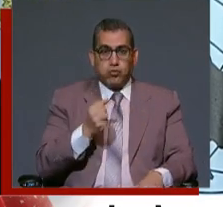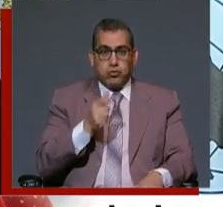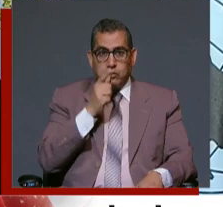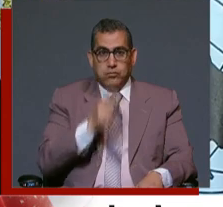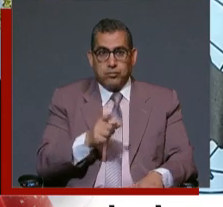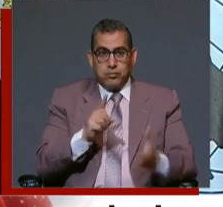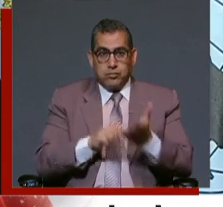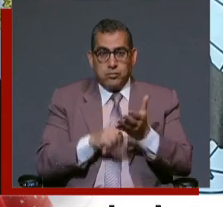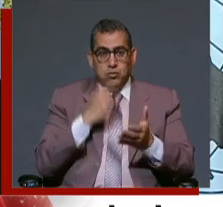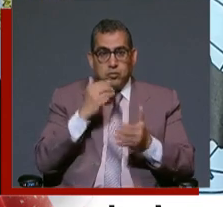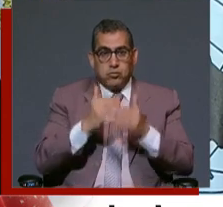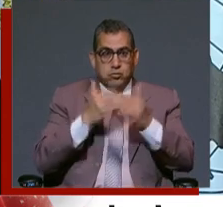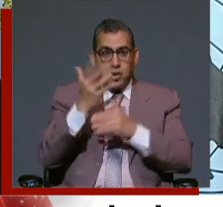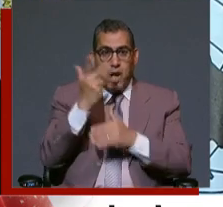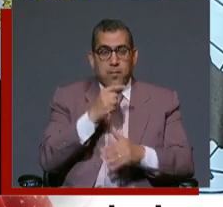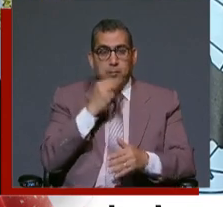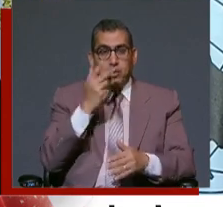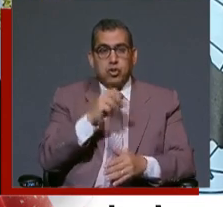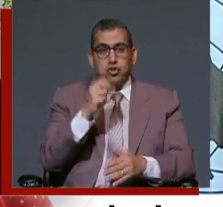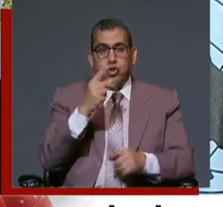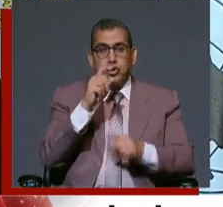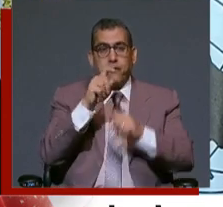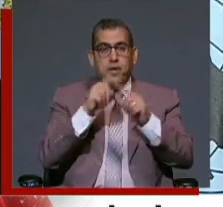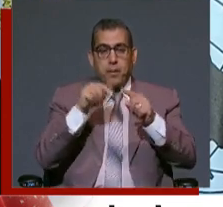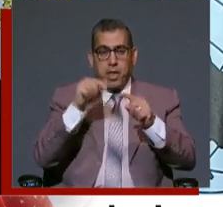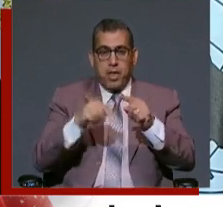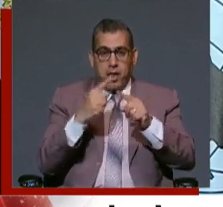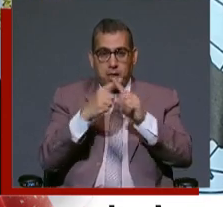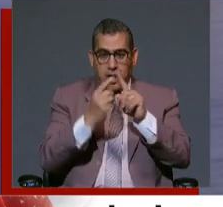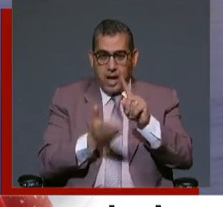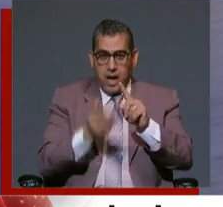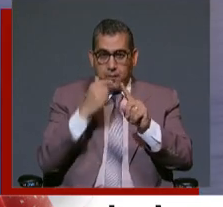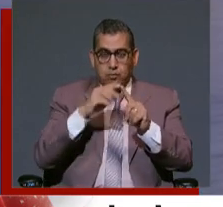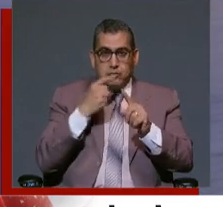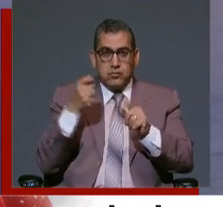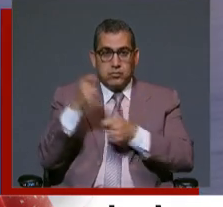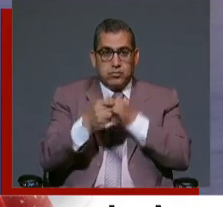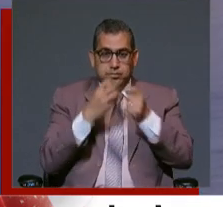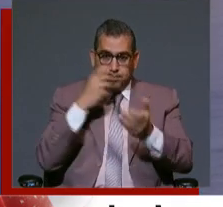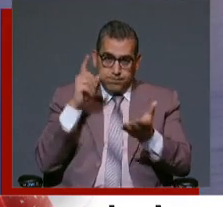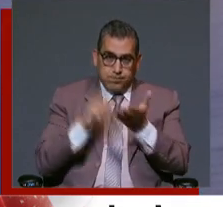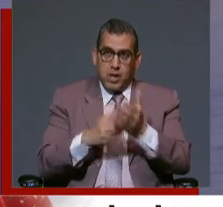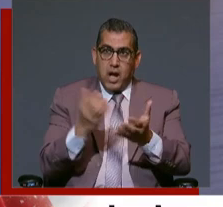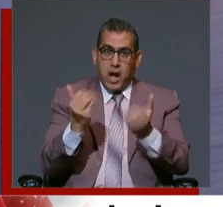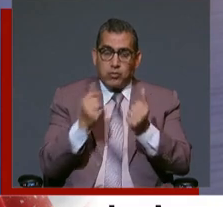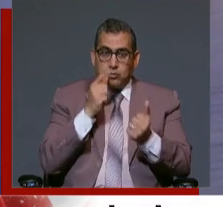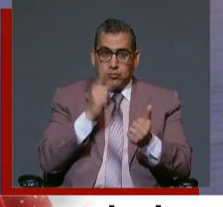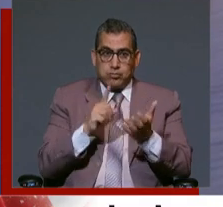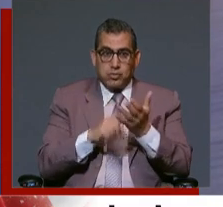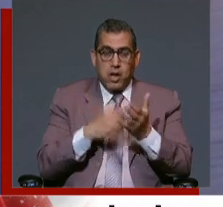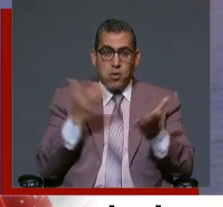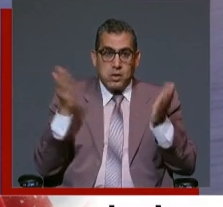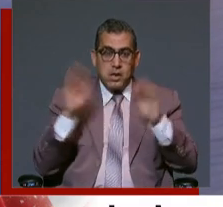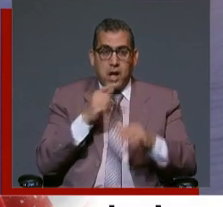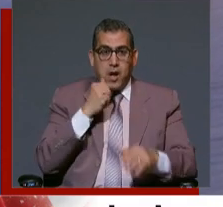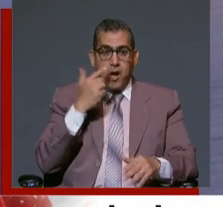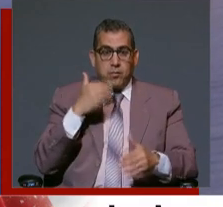ما لا يتجاوز نسبة 12% من حجم التمويل المطلوب، الأمر الذي يعكس حجم